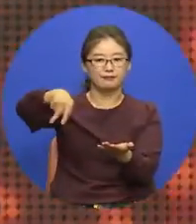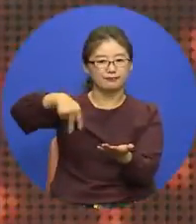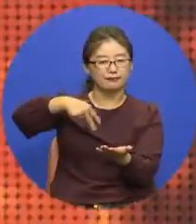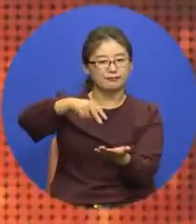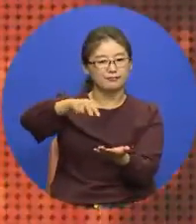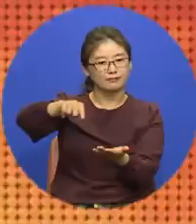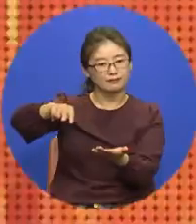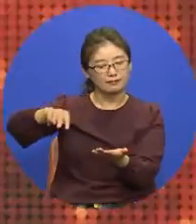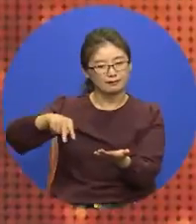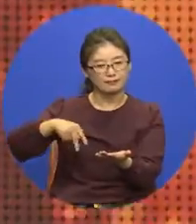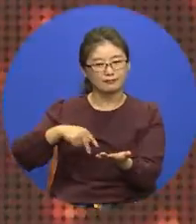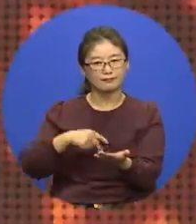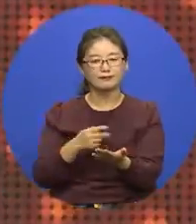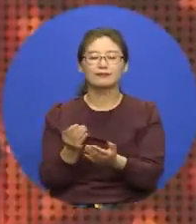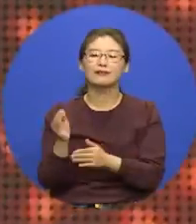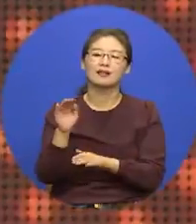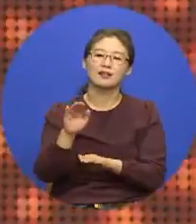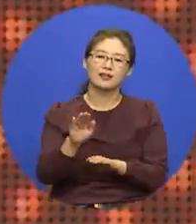헤매도는 이